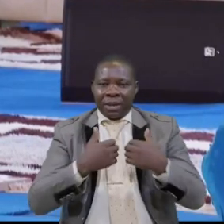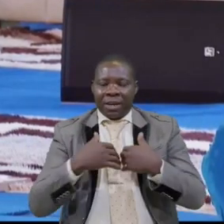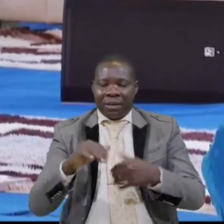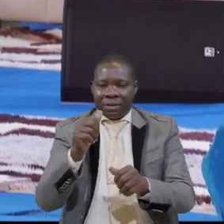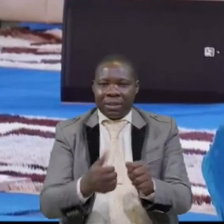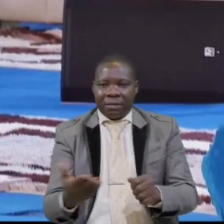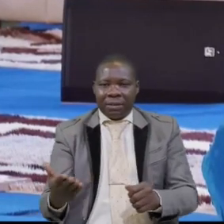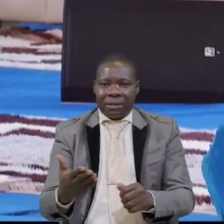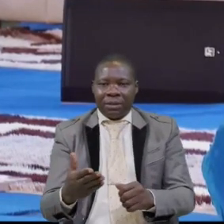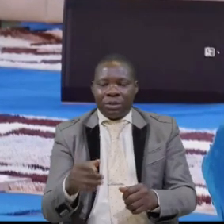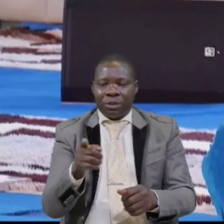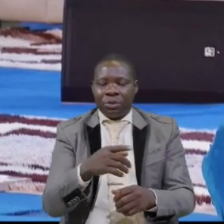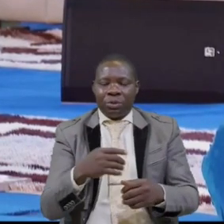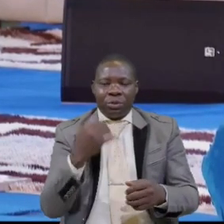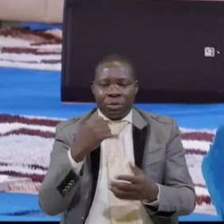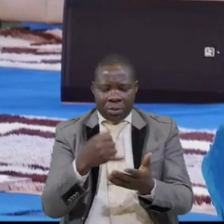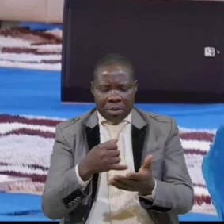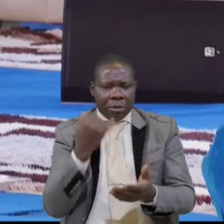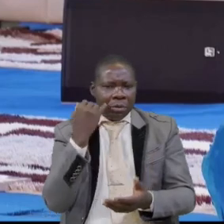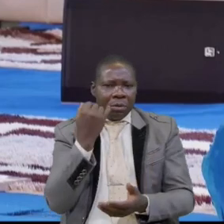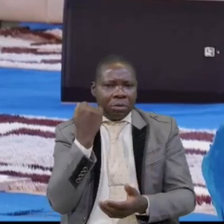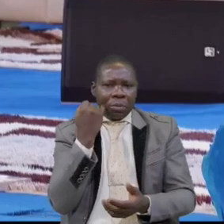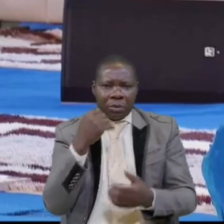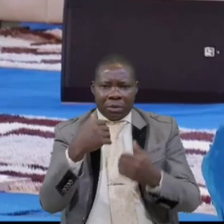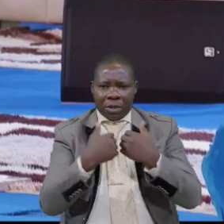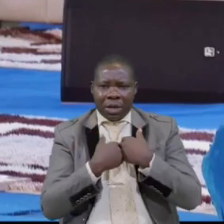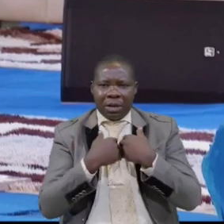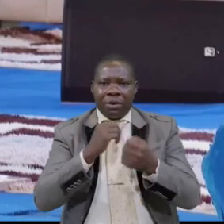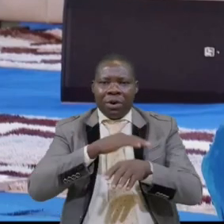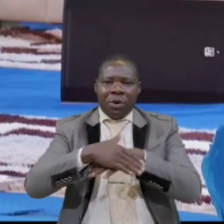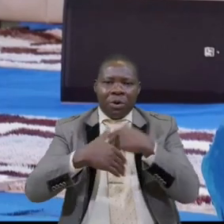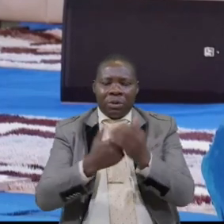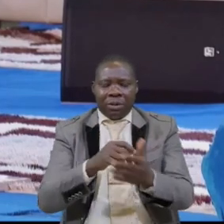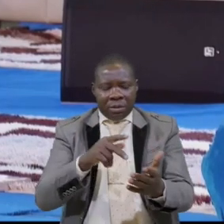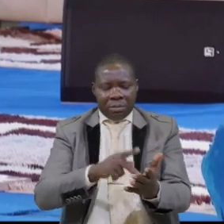Ayant tout ce qu'il doit avoir. Tous les programmes qui s'y trouvent.